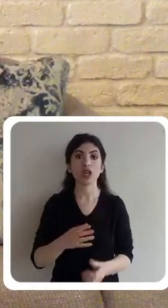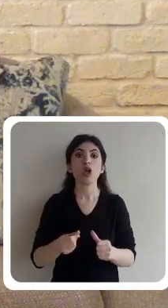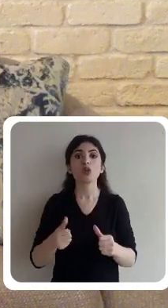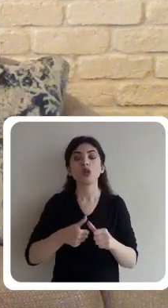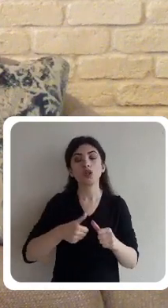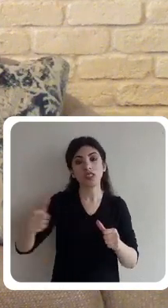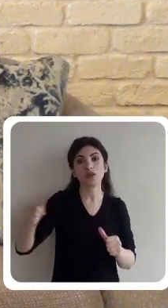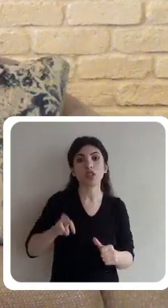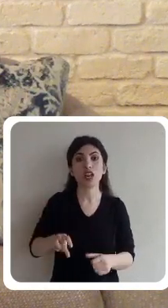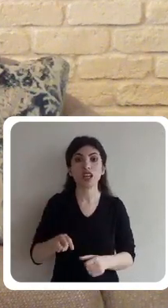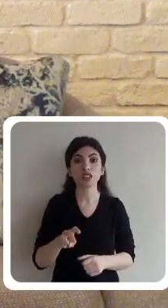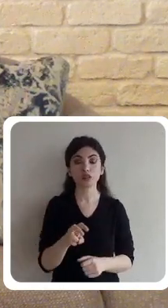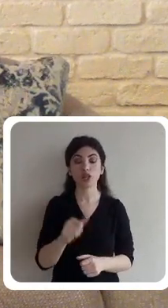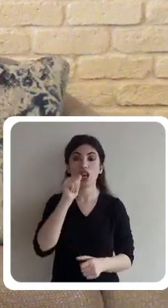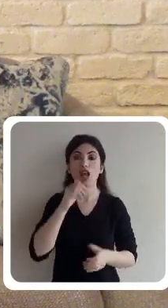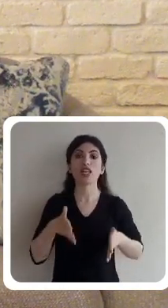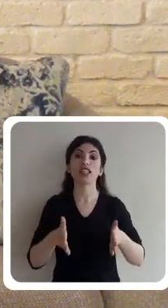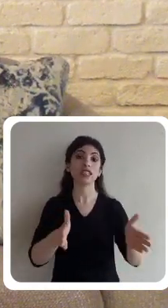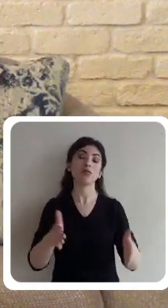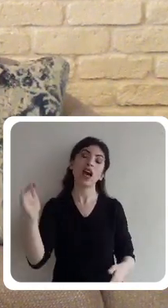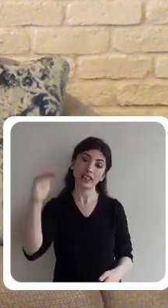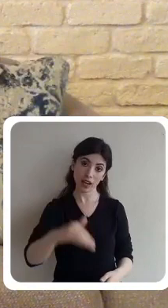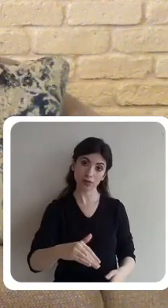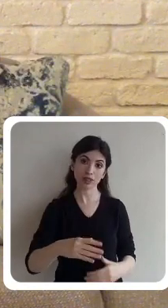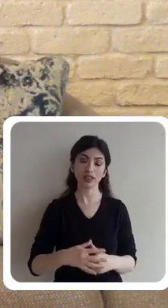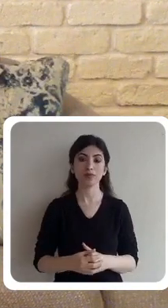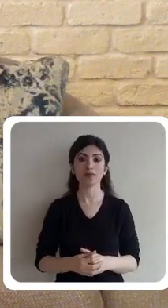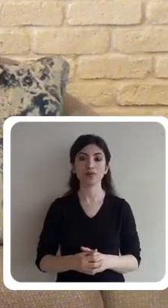Az gitmişler, uz gitmişler, ırmağa varmışlar.